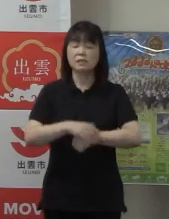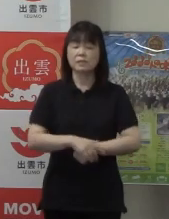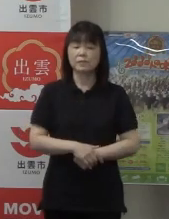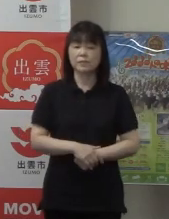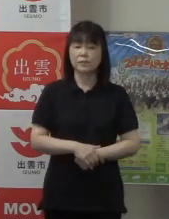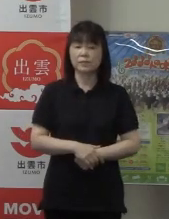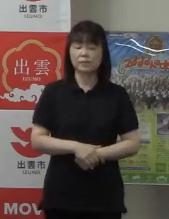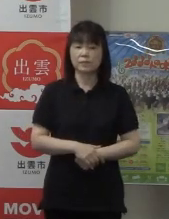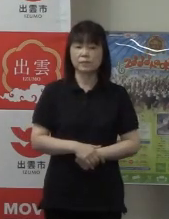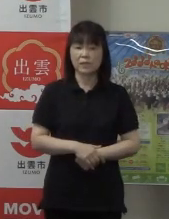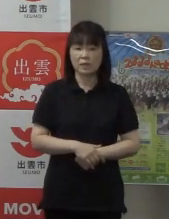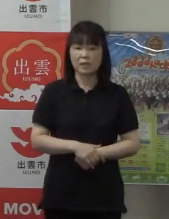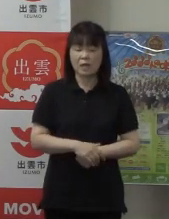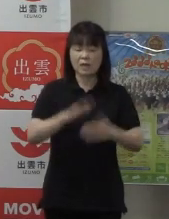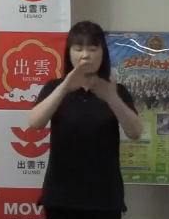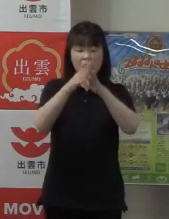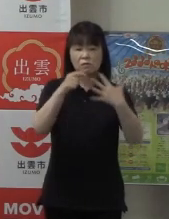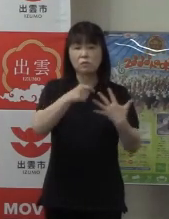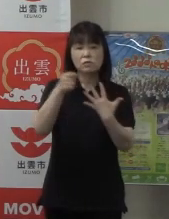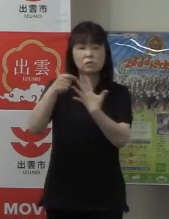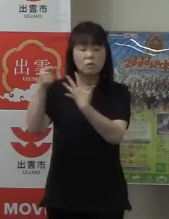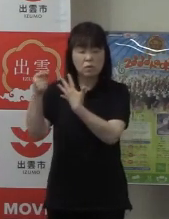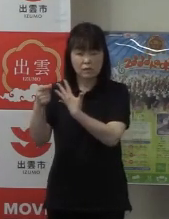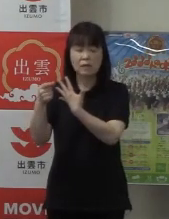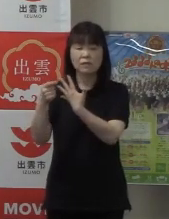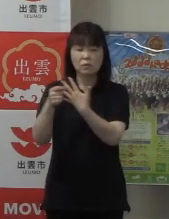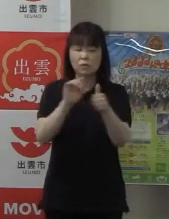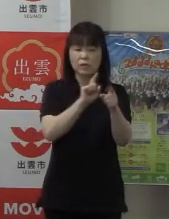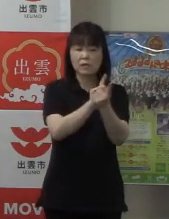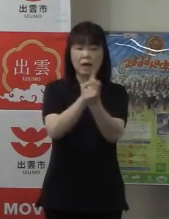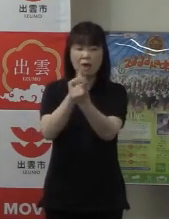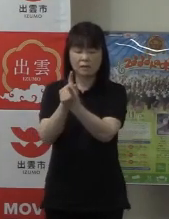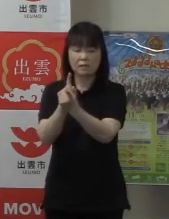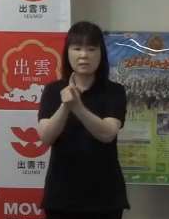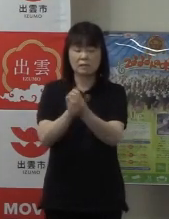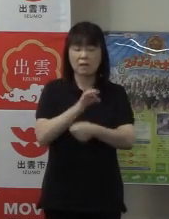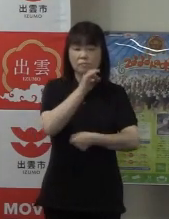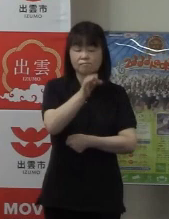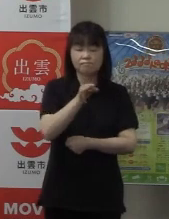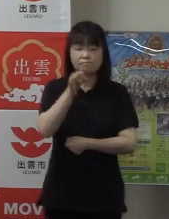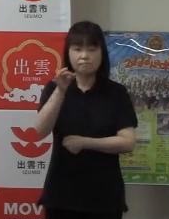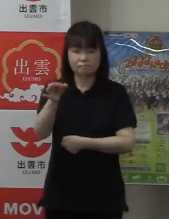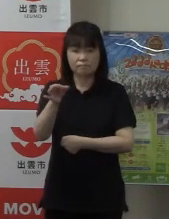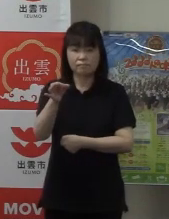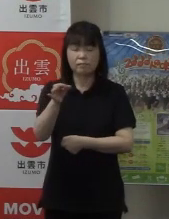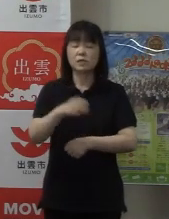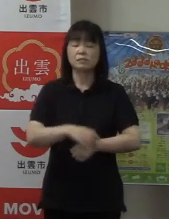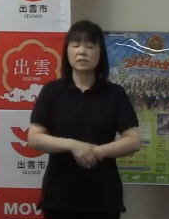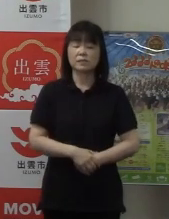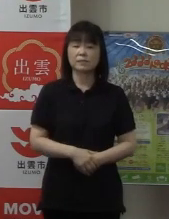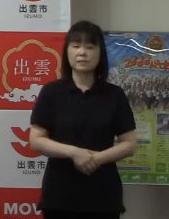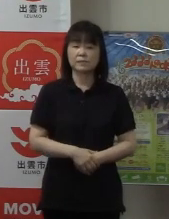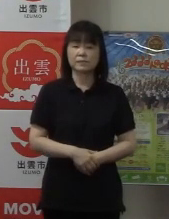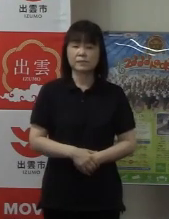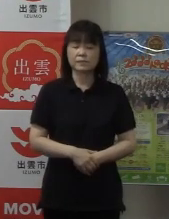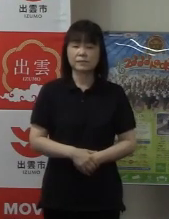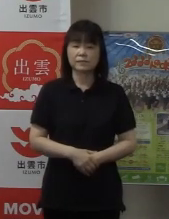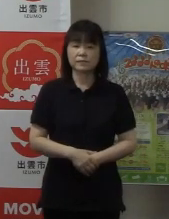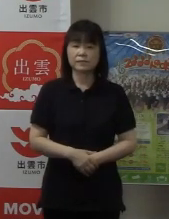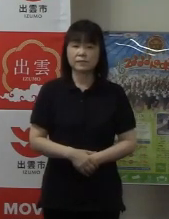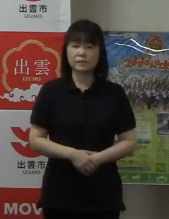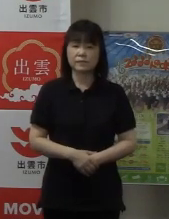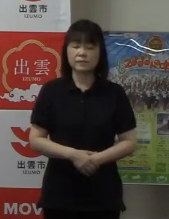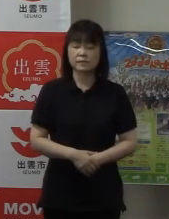ってなったもの、また減額してものについてでございます。